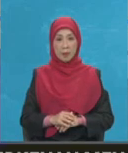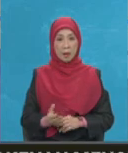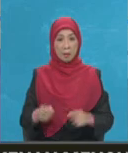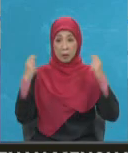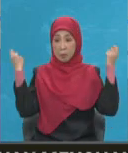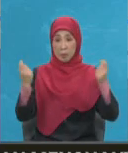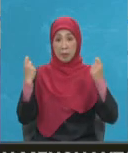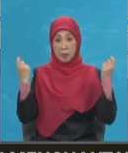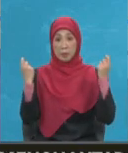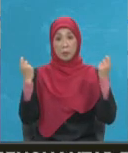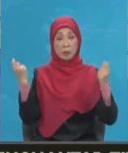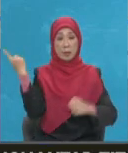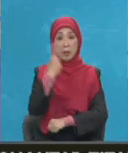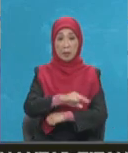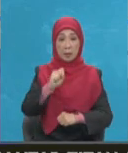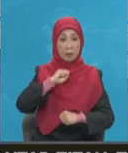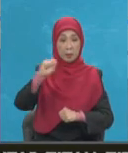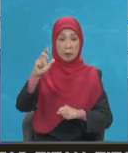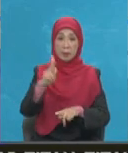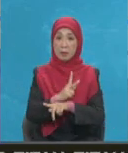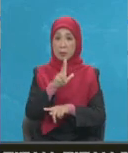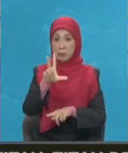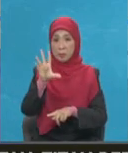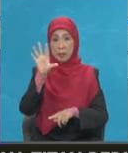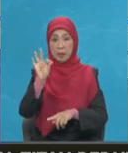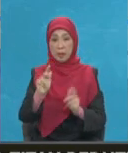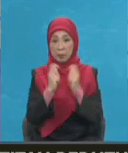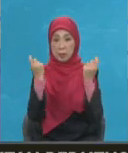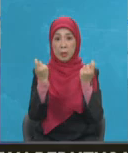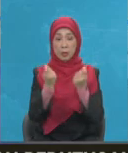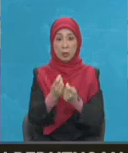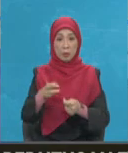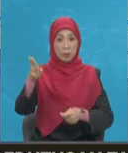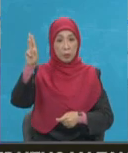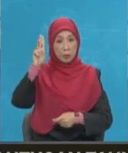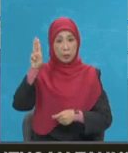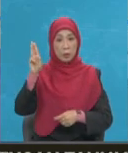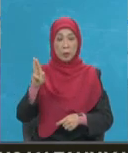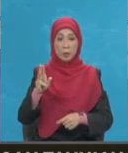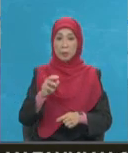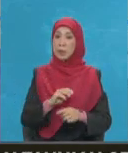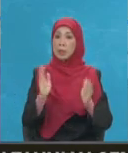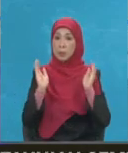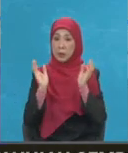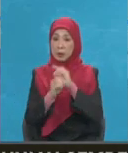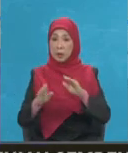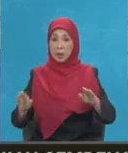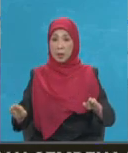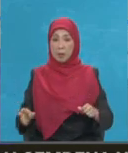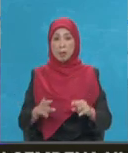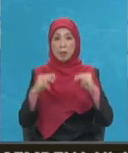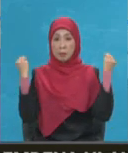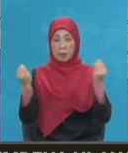Dalam menyemarakkan sambutan Hari Kebangsaan ke-39, Persatuan Pandu Puteri Brunei Darussalam mengadakan majlis khatam